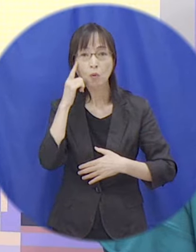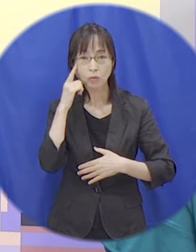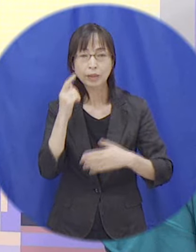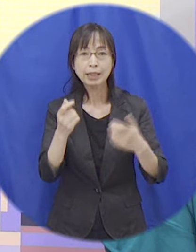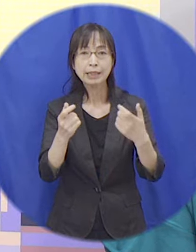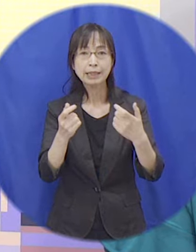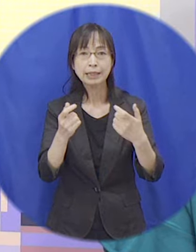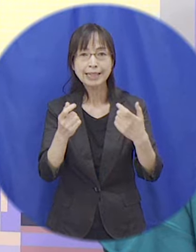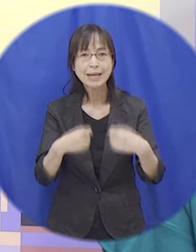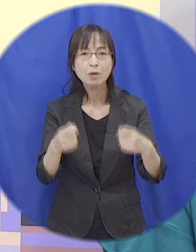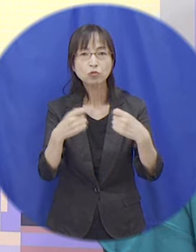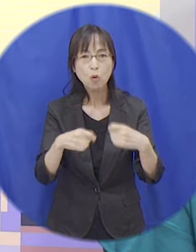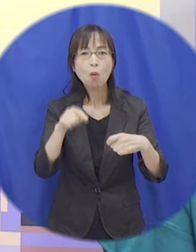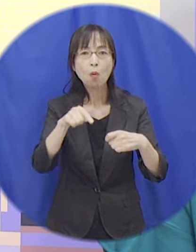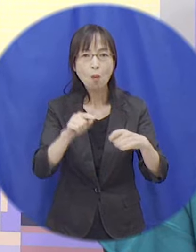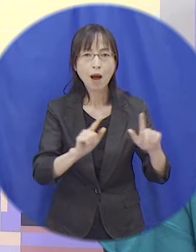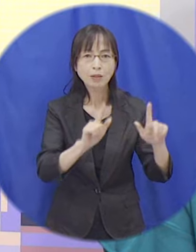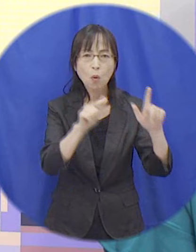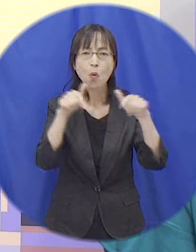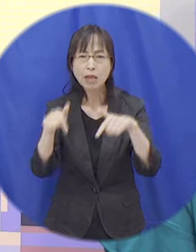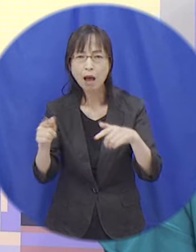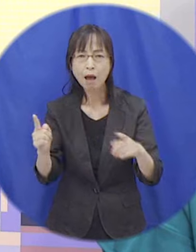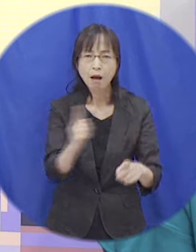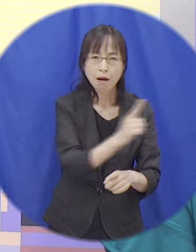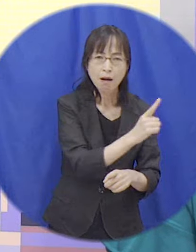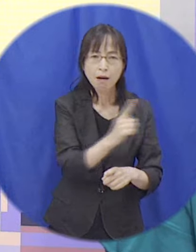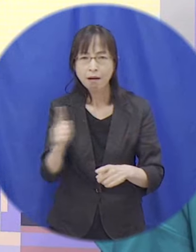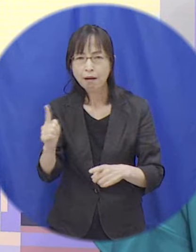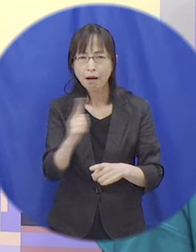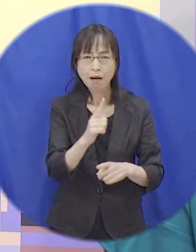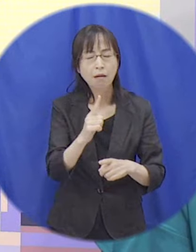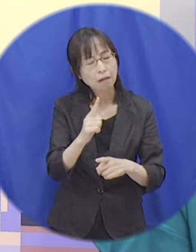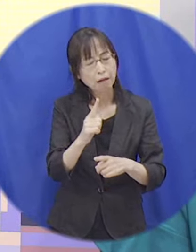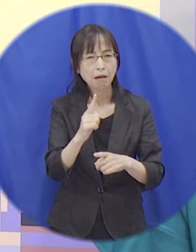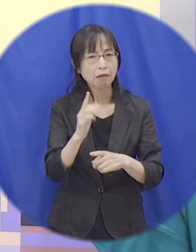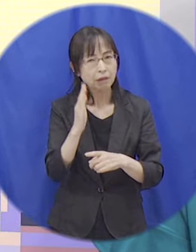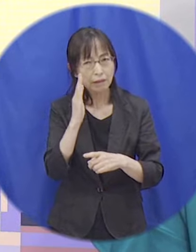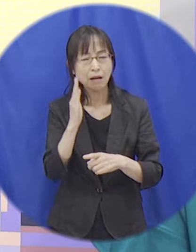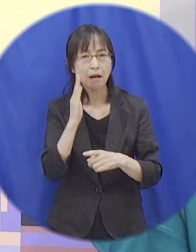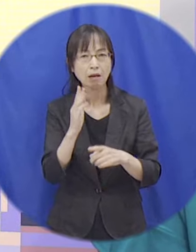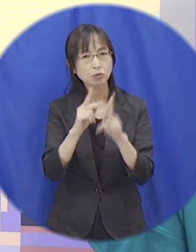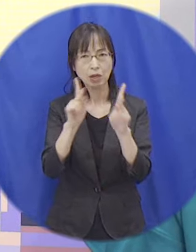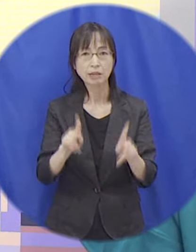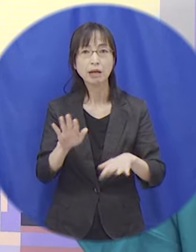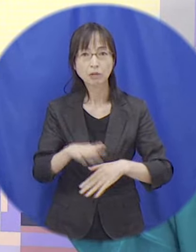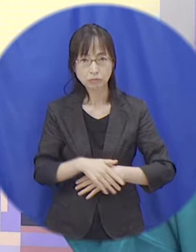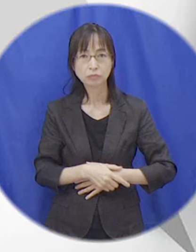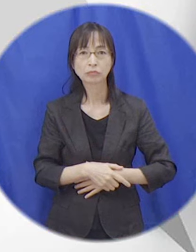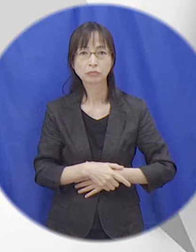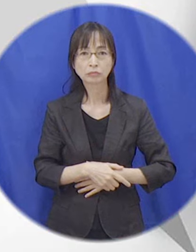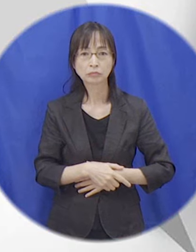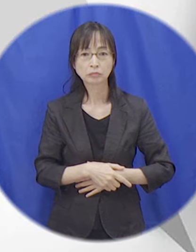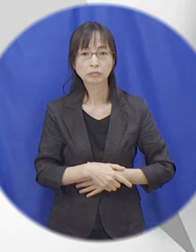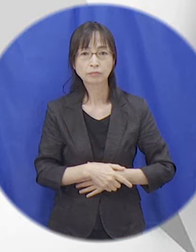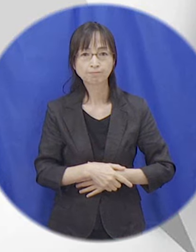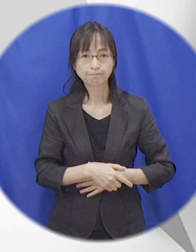い、 池袋という街は東西の行き来がしにくいという大きな課題を抱えております。こちらをご覧ください、 はい。